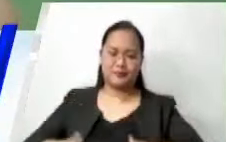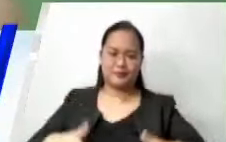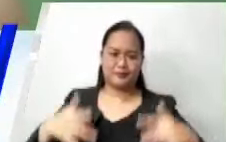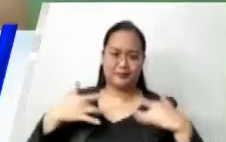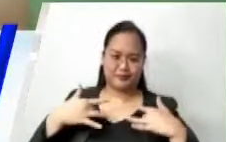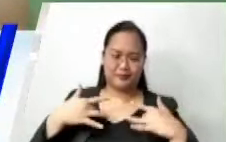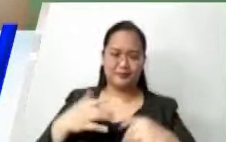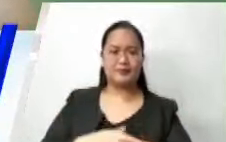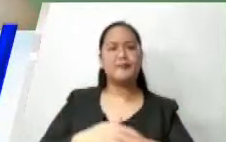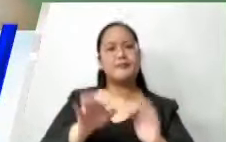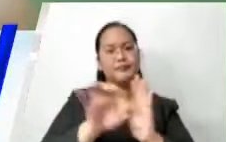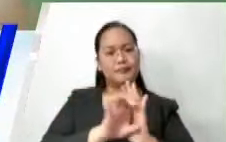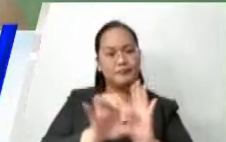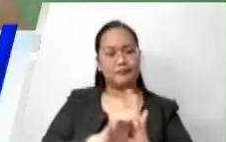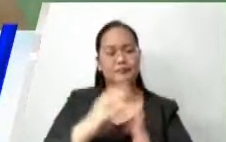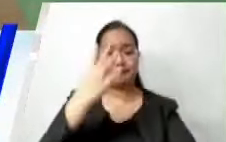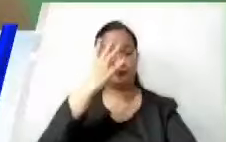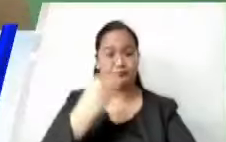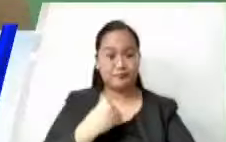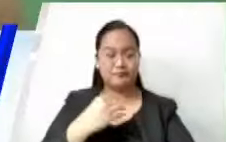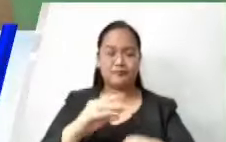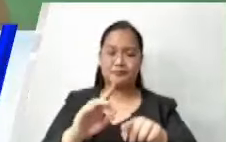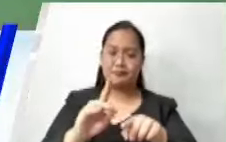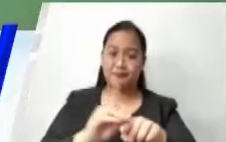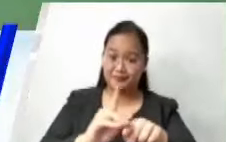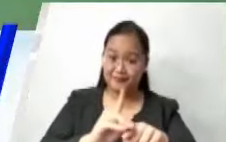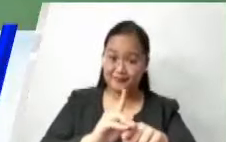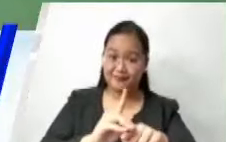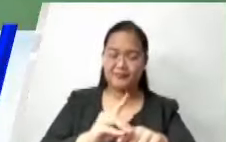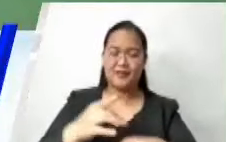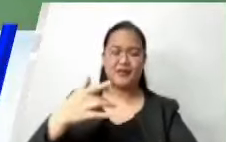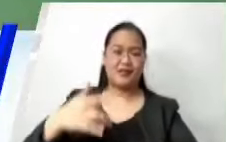mo, yung lifestyle mo na iiba. Oo.